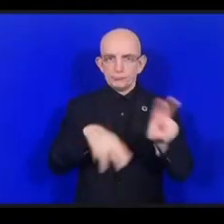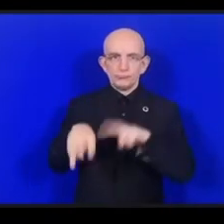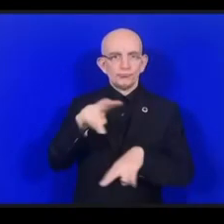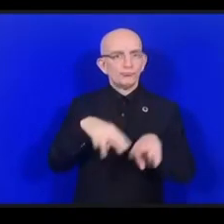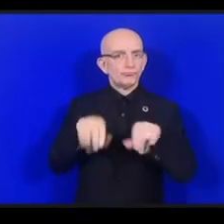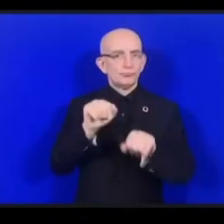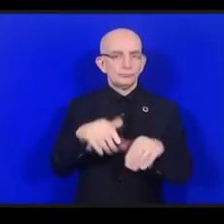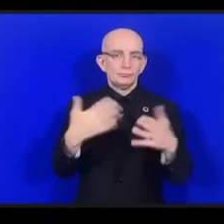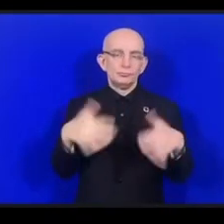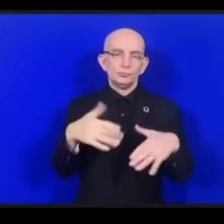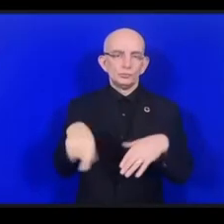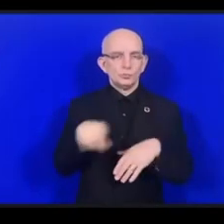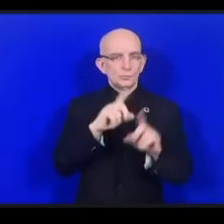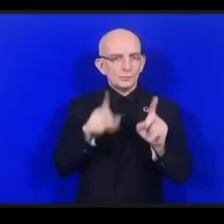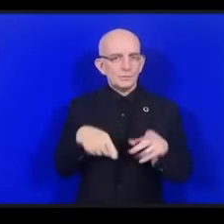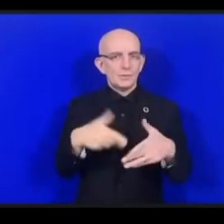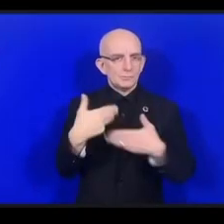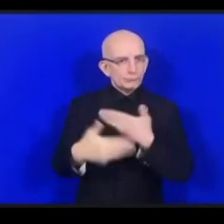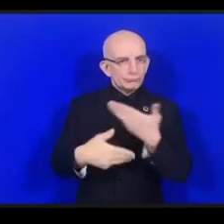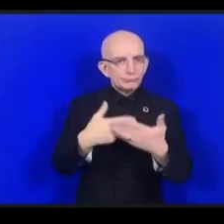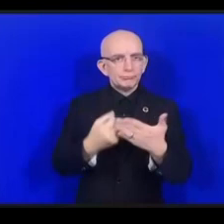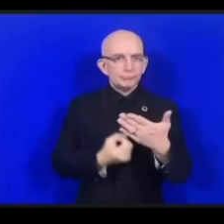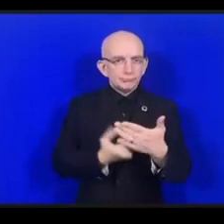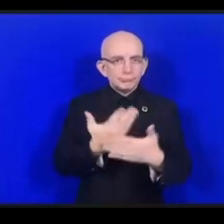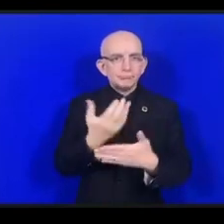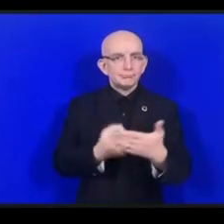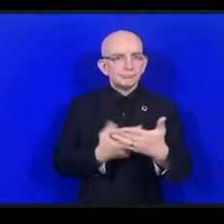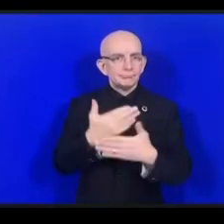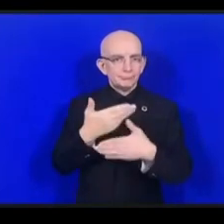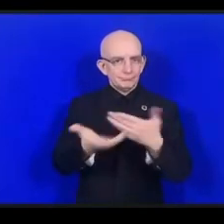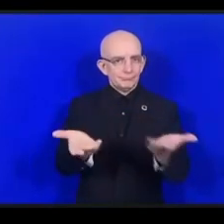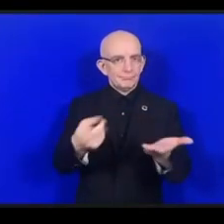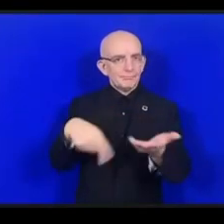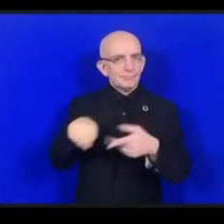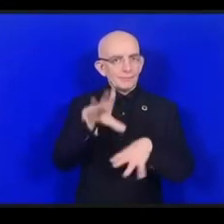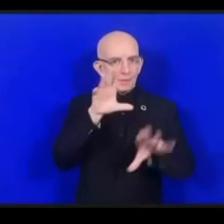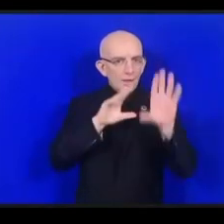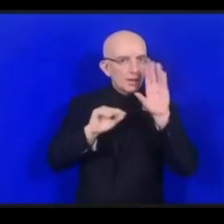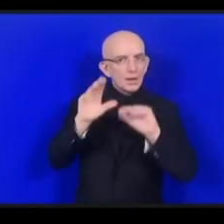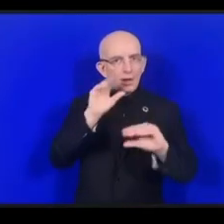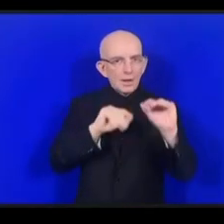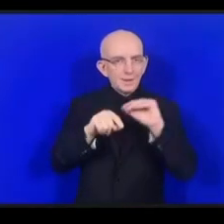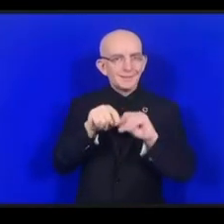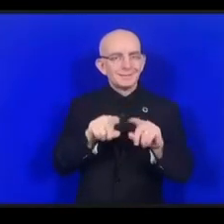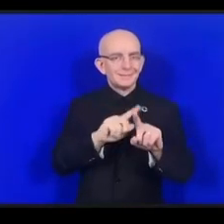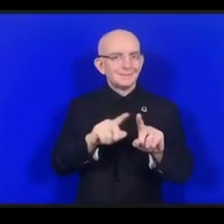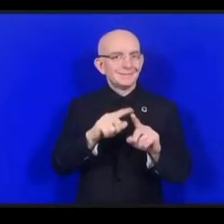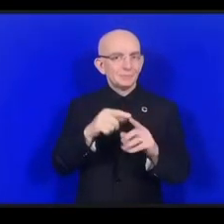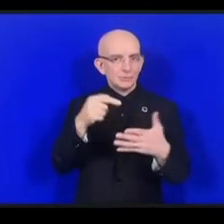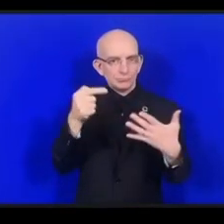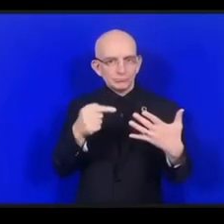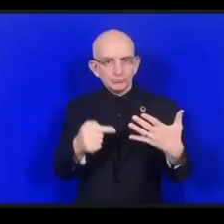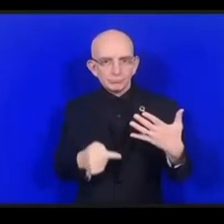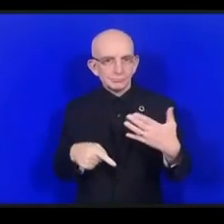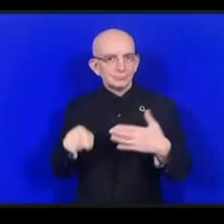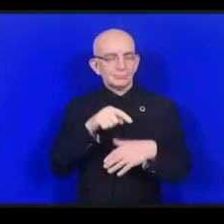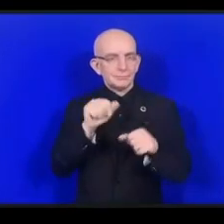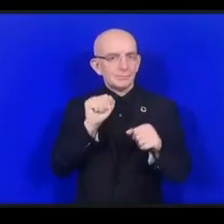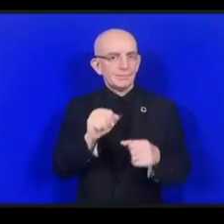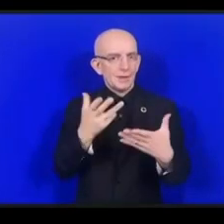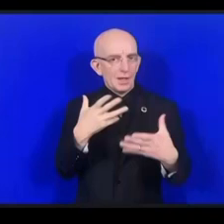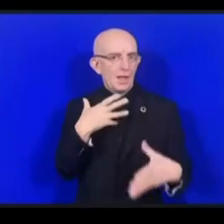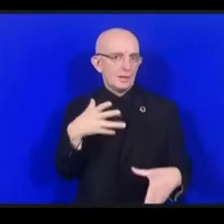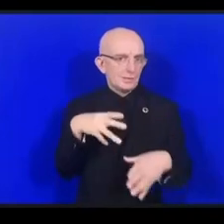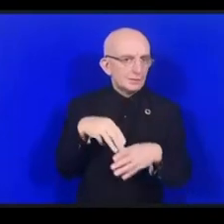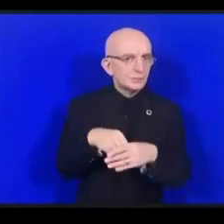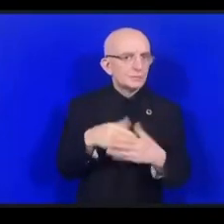所有的学习者呢他们都能够获取免费的获取这些知识，包括那些传统被边